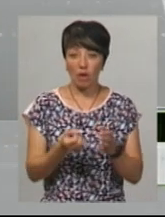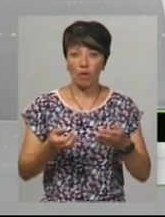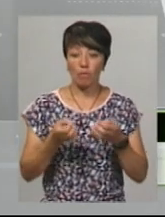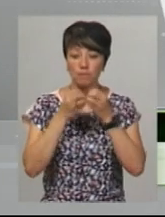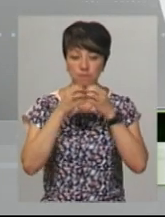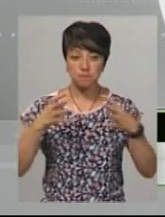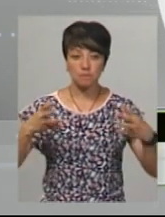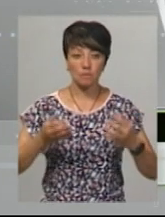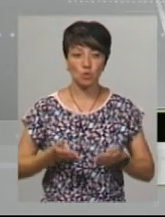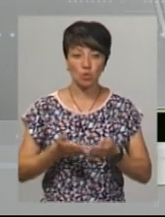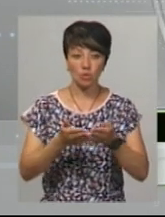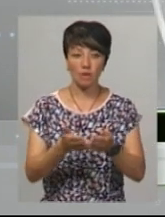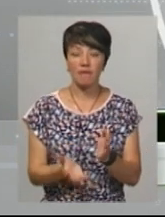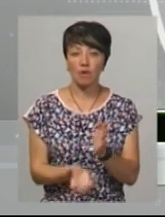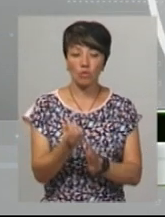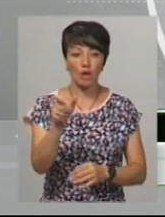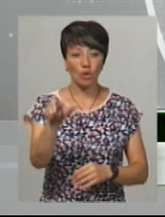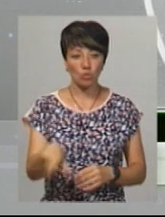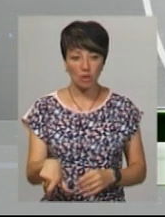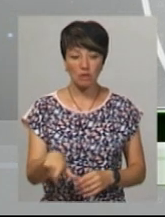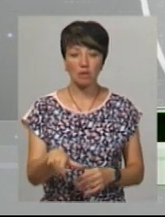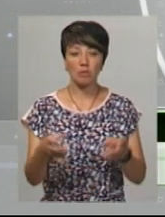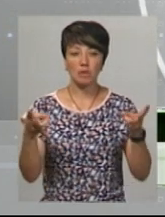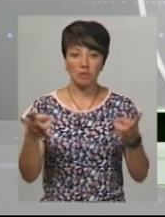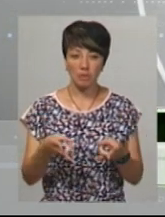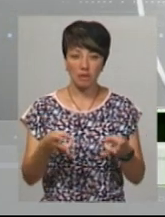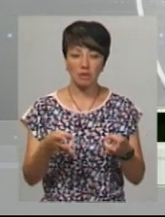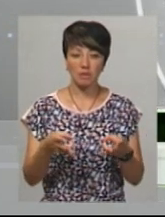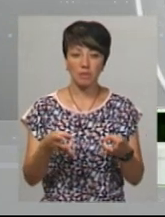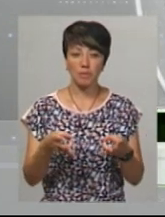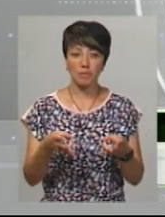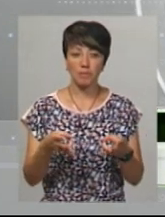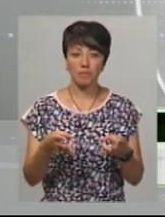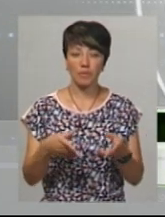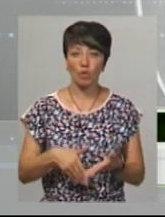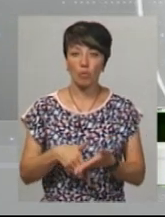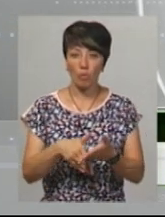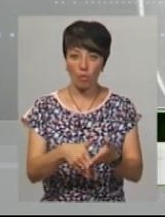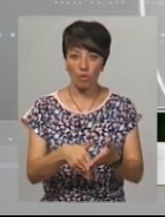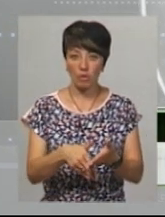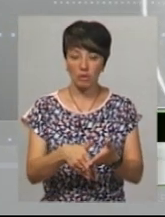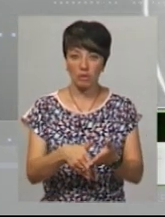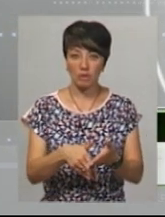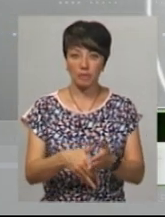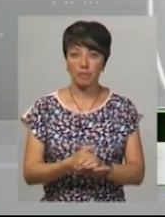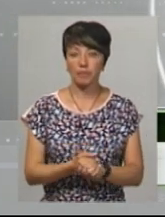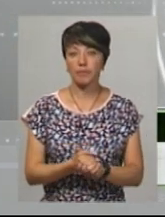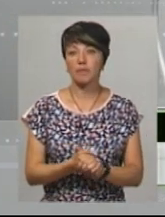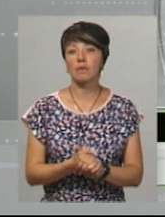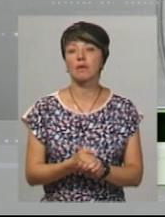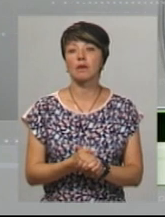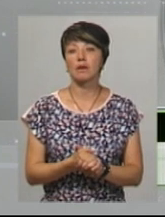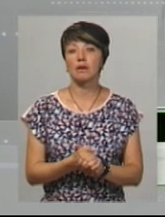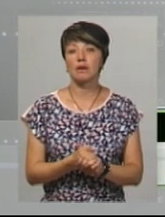човна, врятували людину, яка перебувала на середні стука орієнтовно на відстані 500 метрів берега. І знову ж